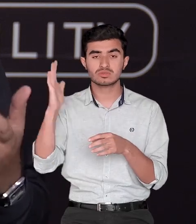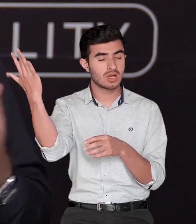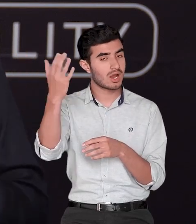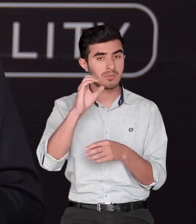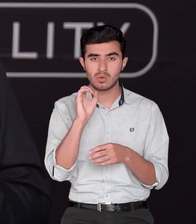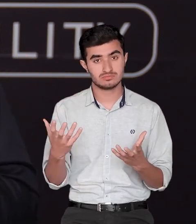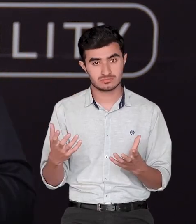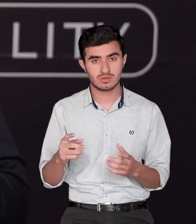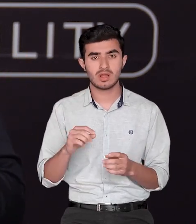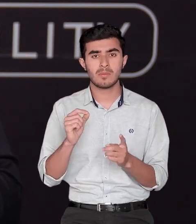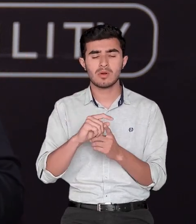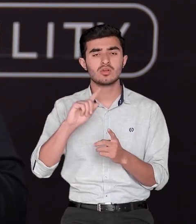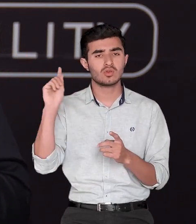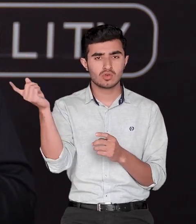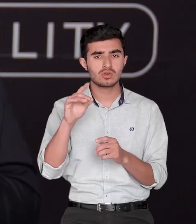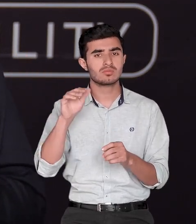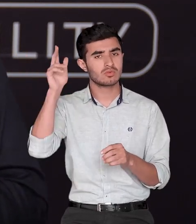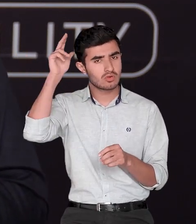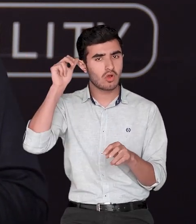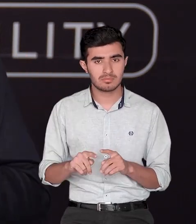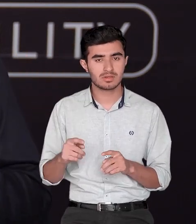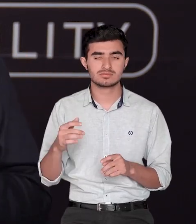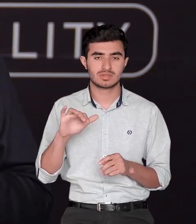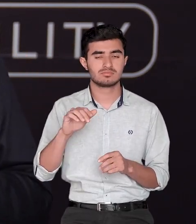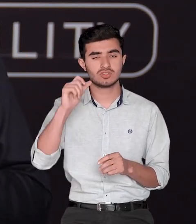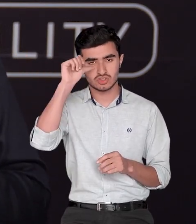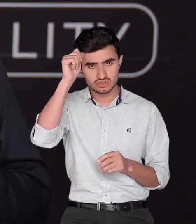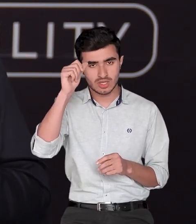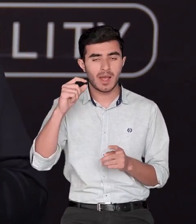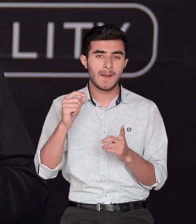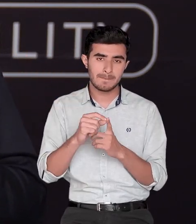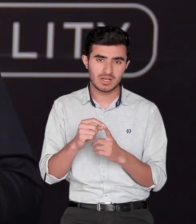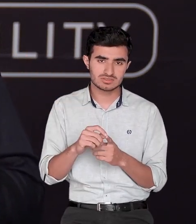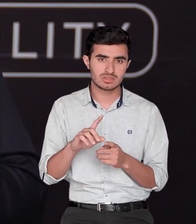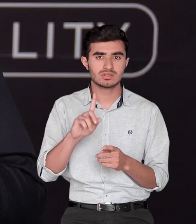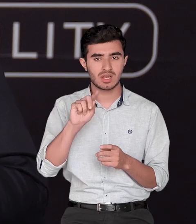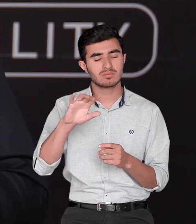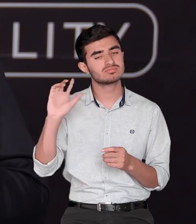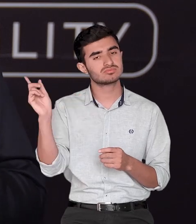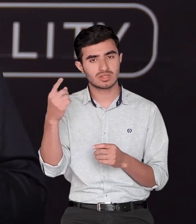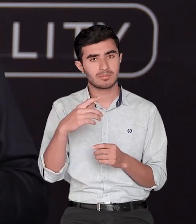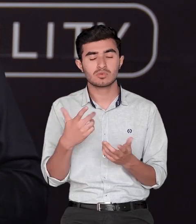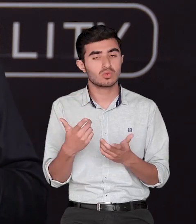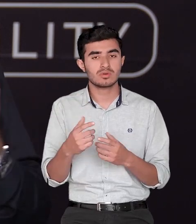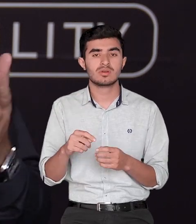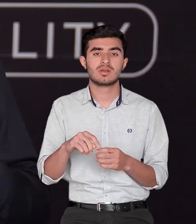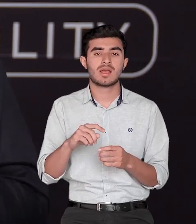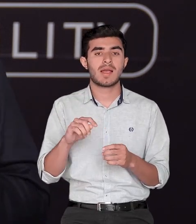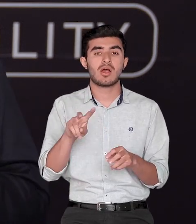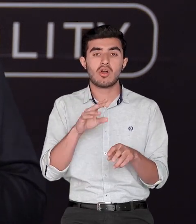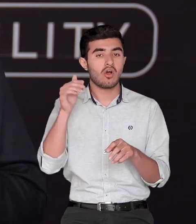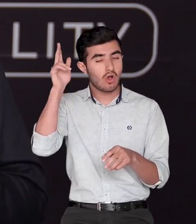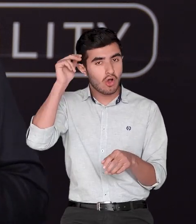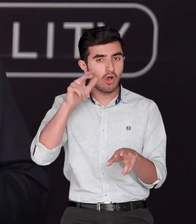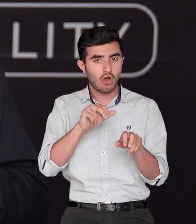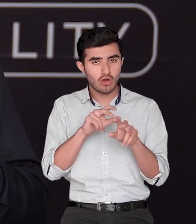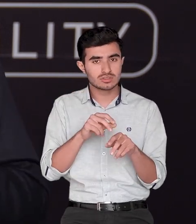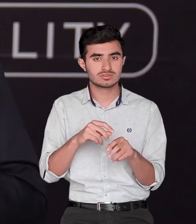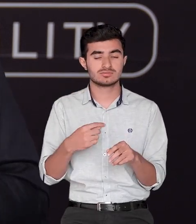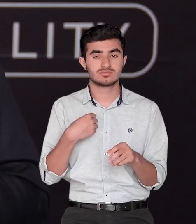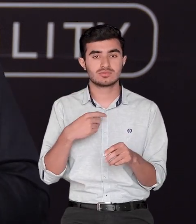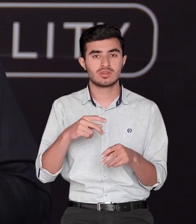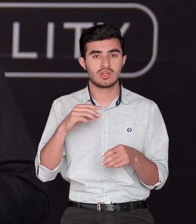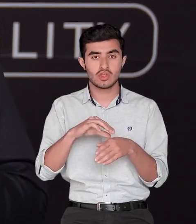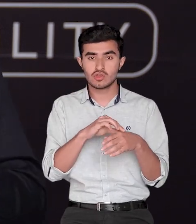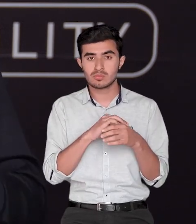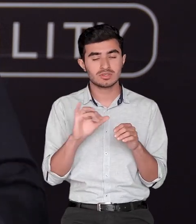ये इतना बड़ा कल्चर है, मेरा ख्याल है कि पूरी दुनिया में कहीं नहीं है। हॉर्सेस रिलेटेड बहुत सारे इवेंट होते हैं इंडिया में, पाकिस्तान में, आई मीन यू जस्ट नेम